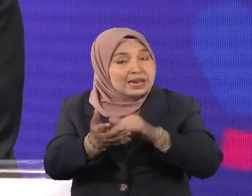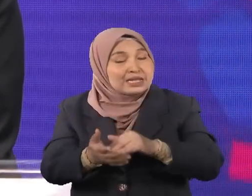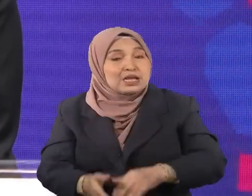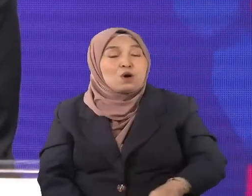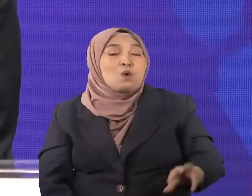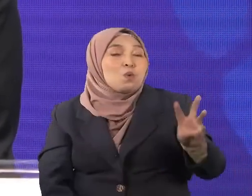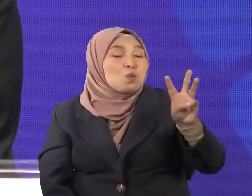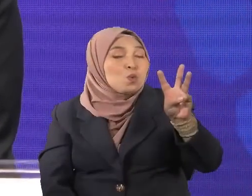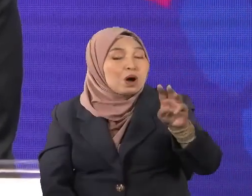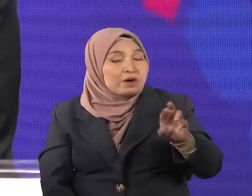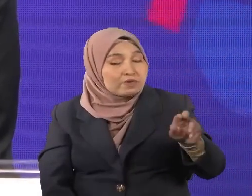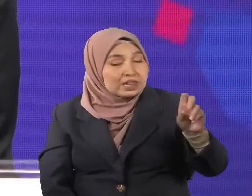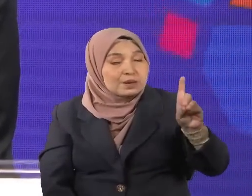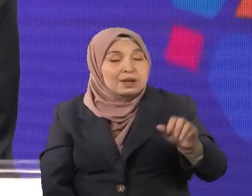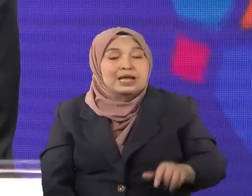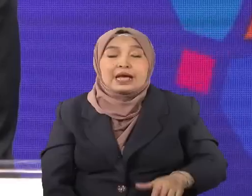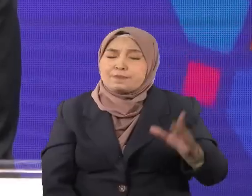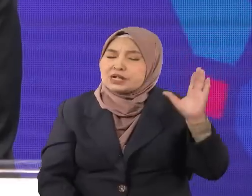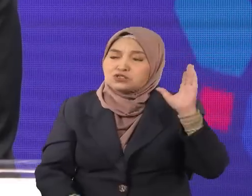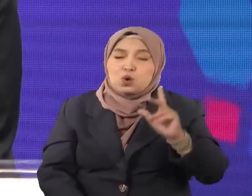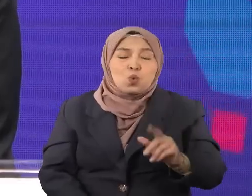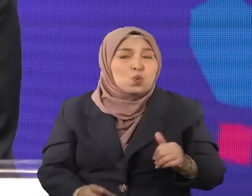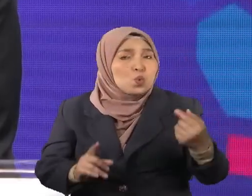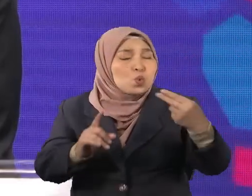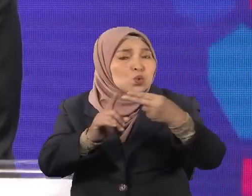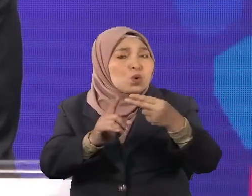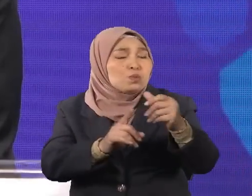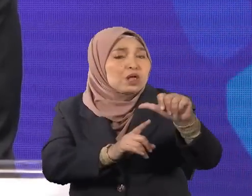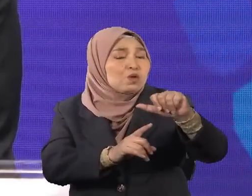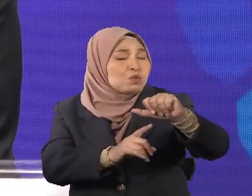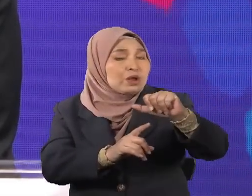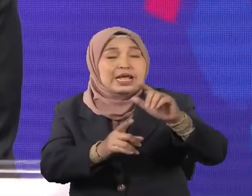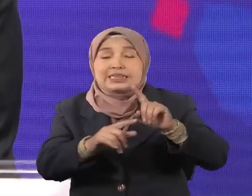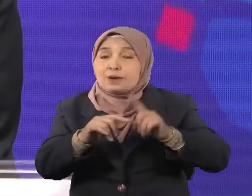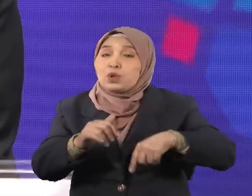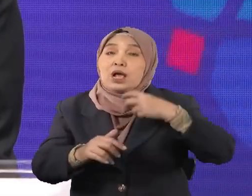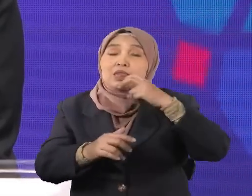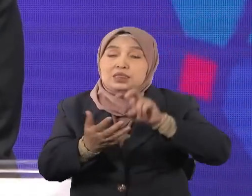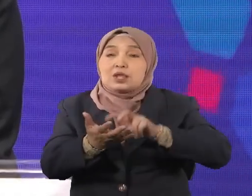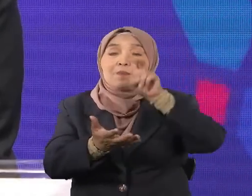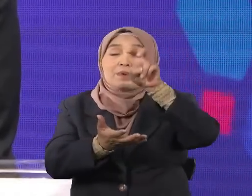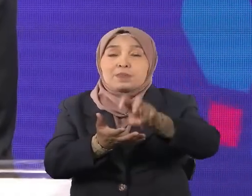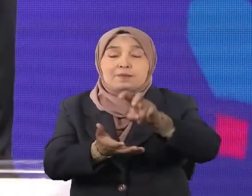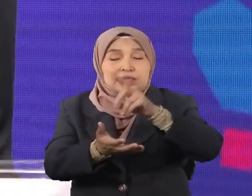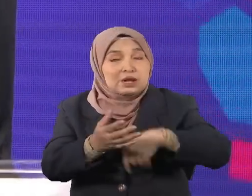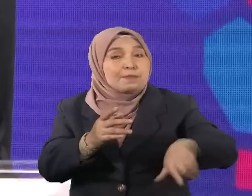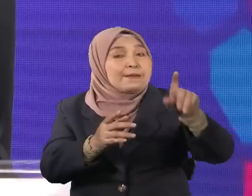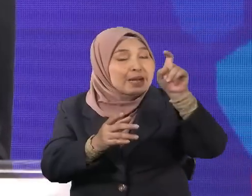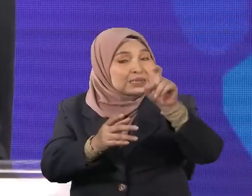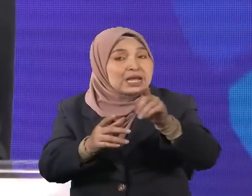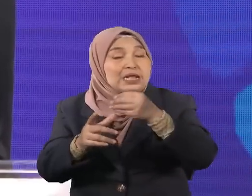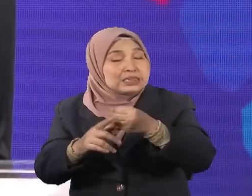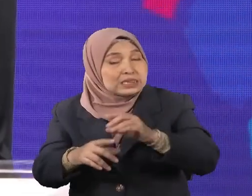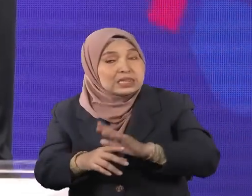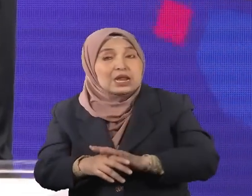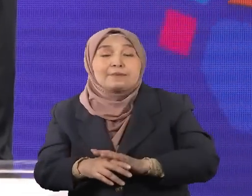warid wanun. Antara kalimah yang mencabar huruf dad yang tidak boleh kita lantunkan ketika dia sukun ataupun ketika dia baris mati